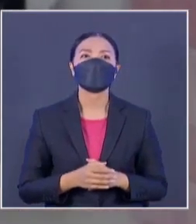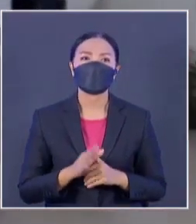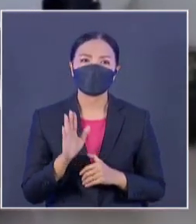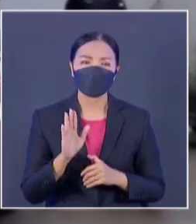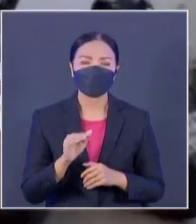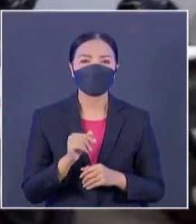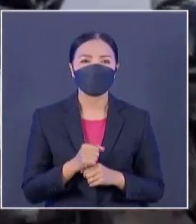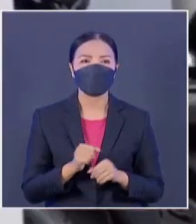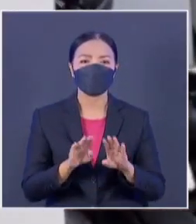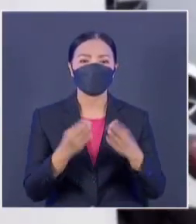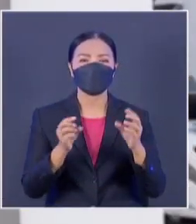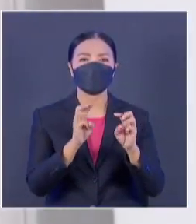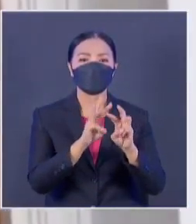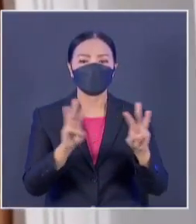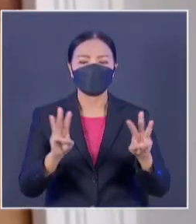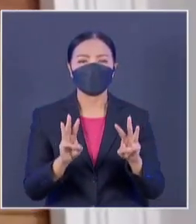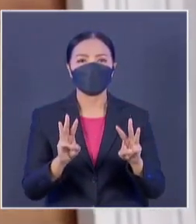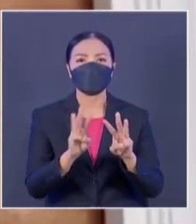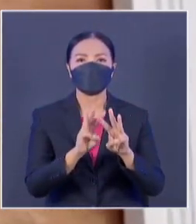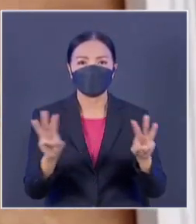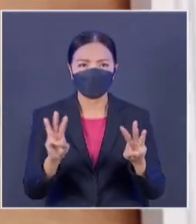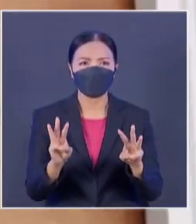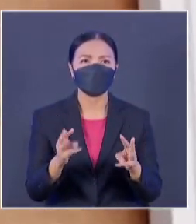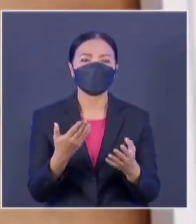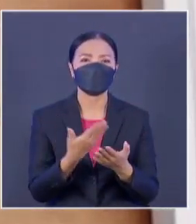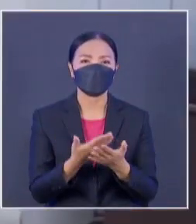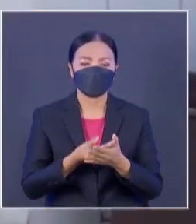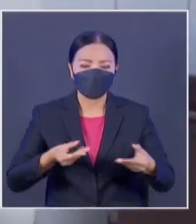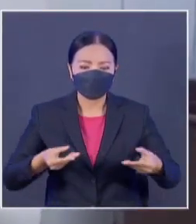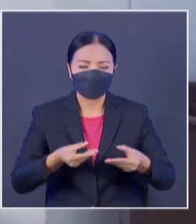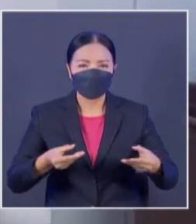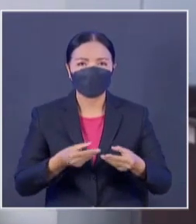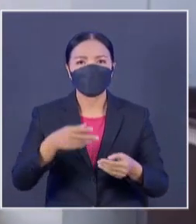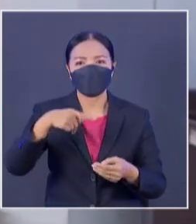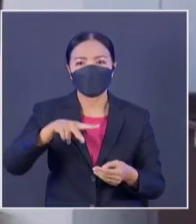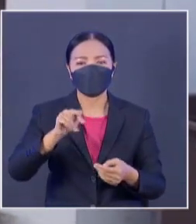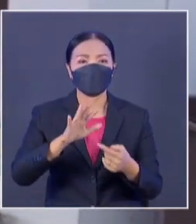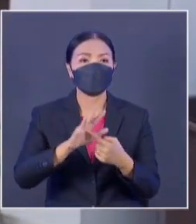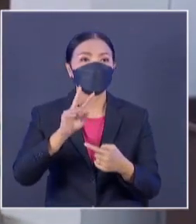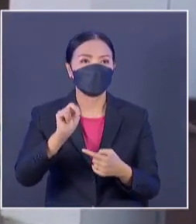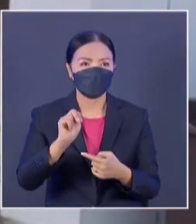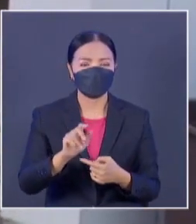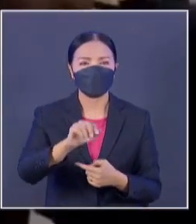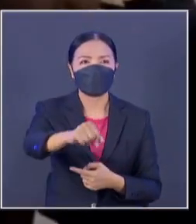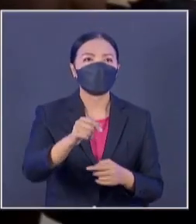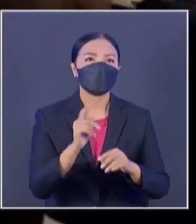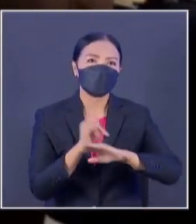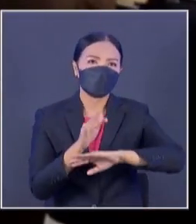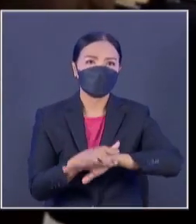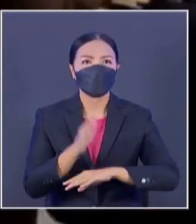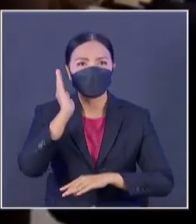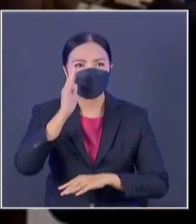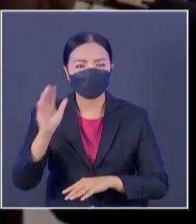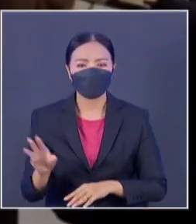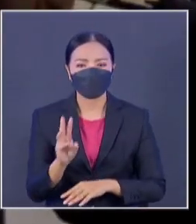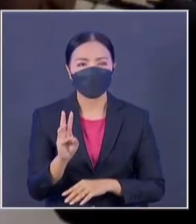ที่เปิดเว็บพนันออนไลน์โดยเข้าไปตรวจสอบแล้วควบคุมตัวผู้ต้องหาได้ทั้งหมด8คนเป็นผู้ชาย